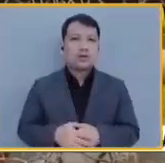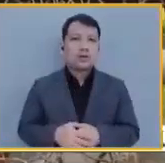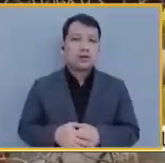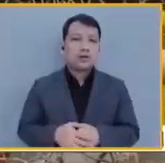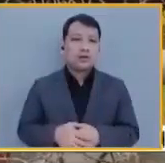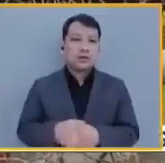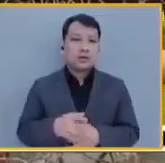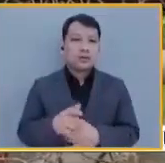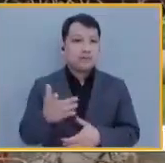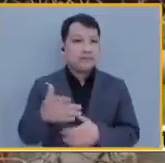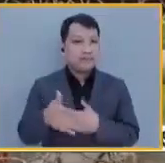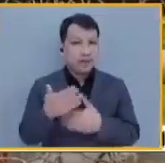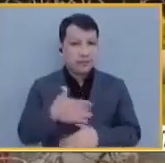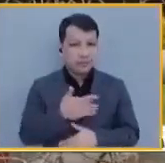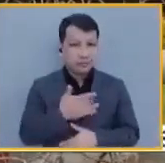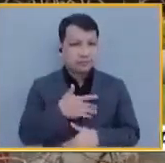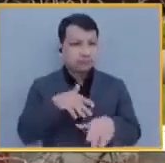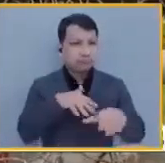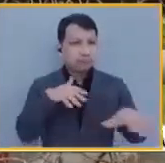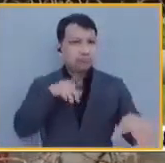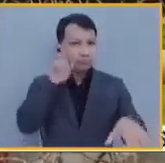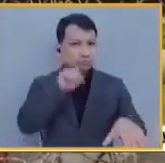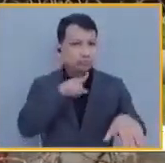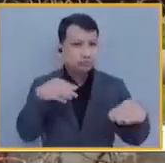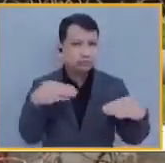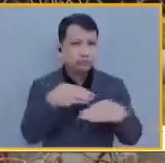ng trapiko naman ang sasalubong sa inyo.